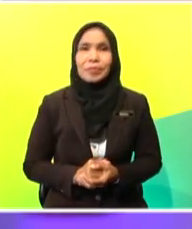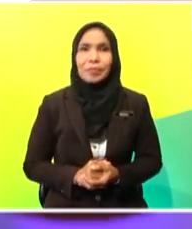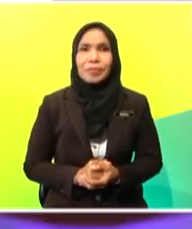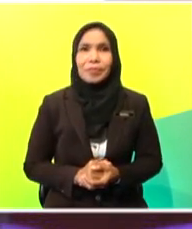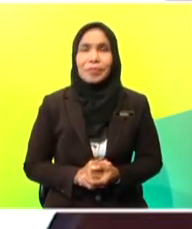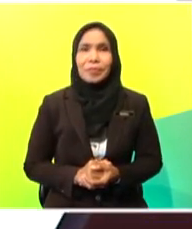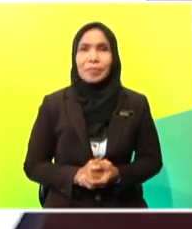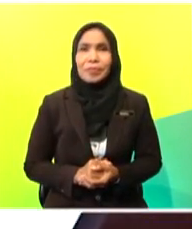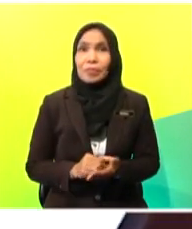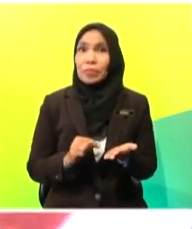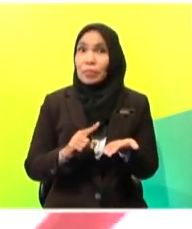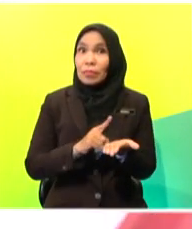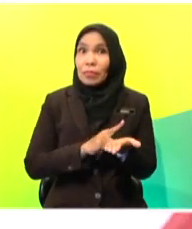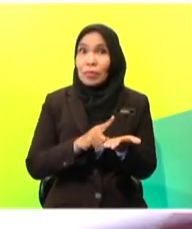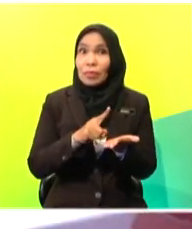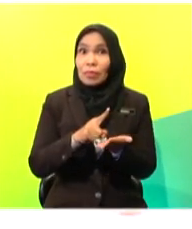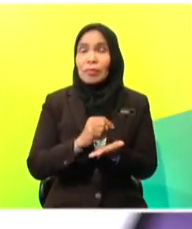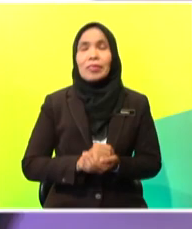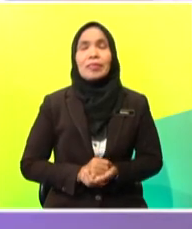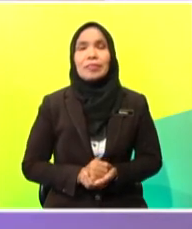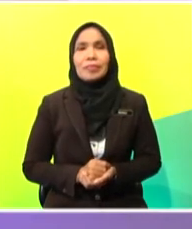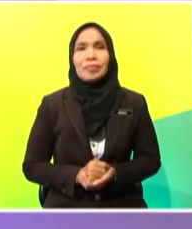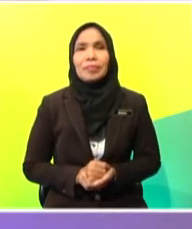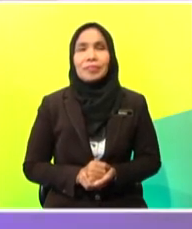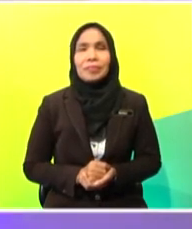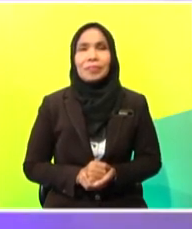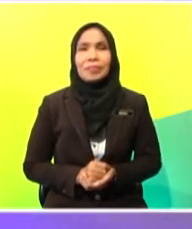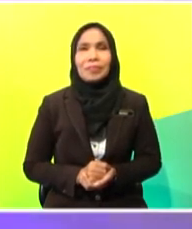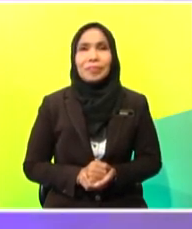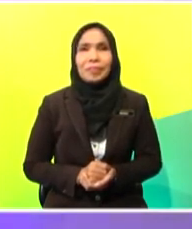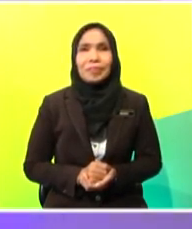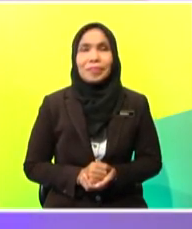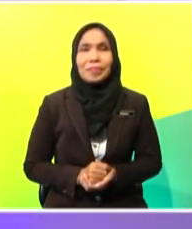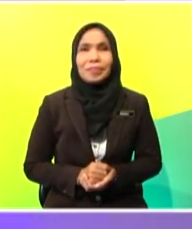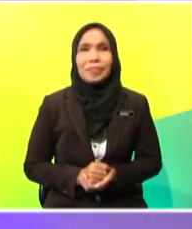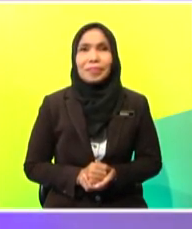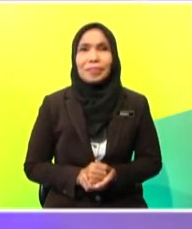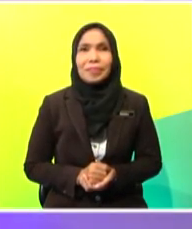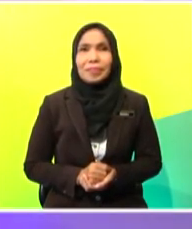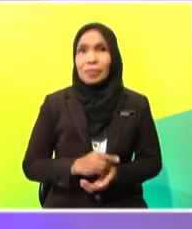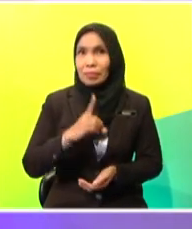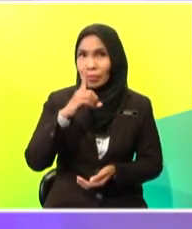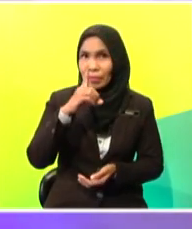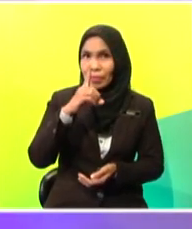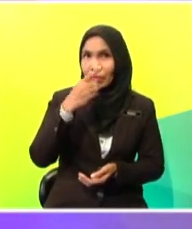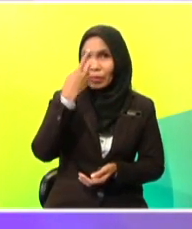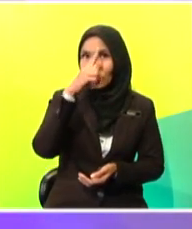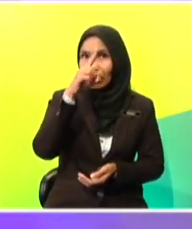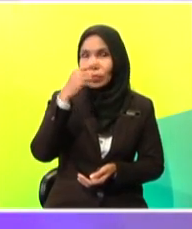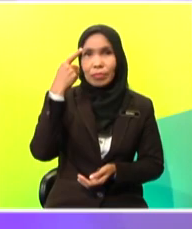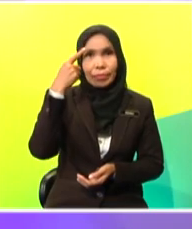siksa si cicak Yes di untuk